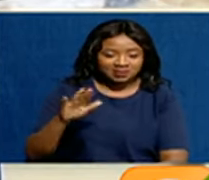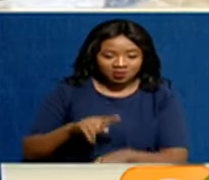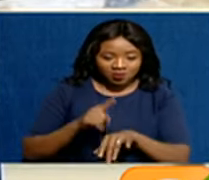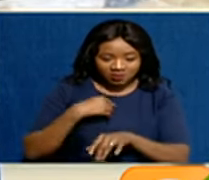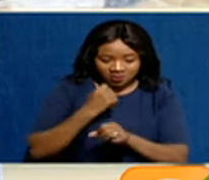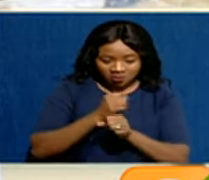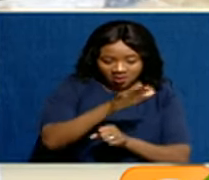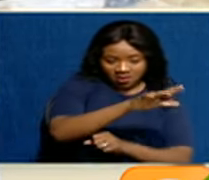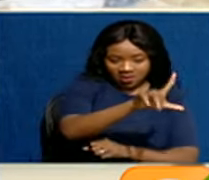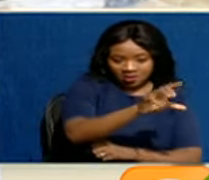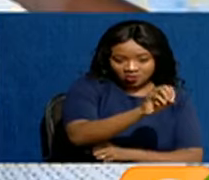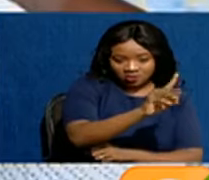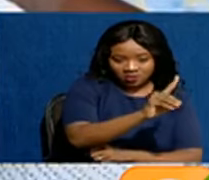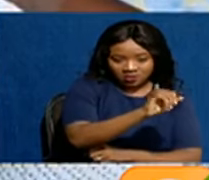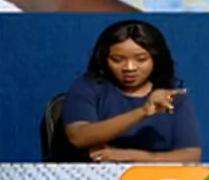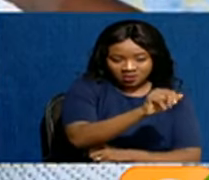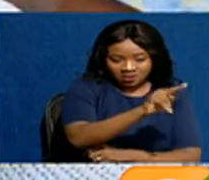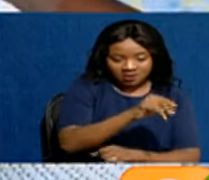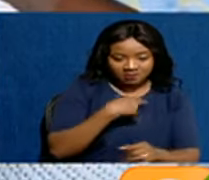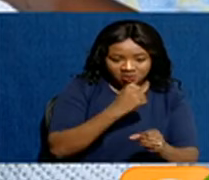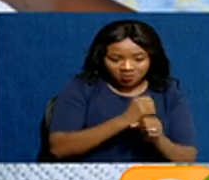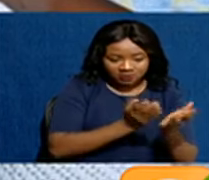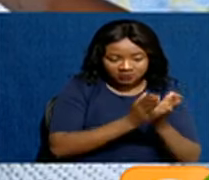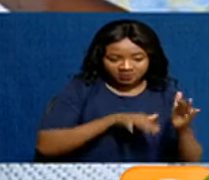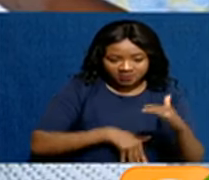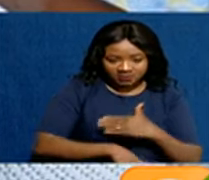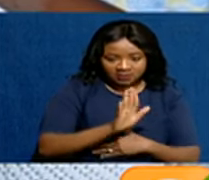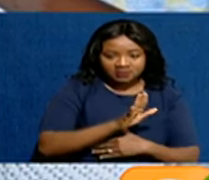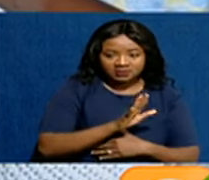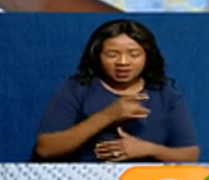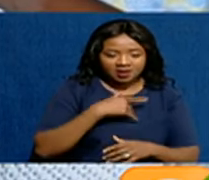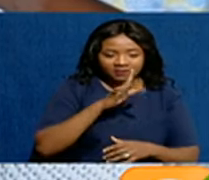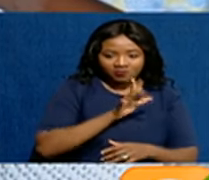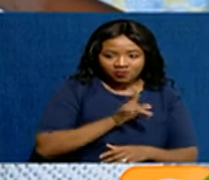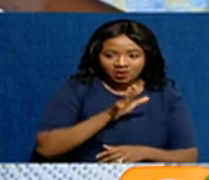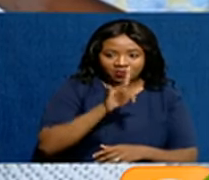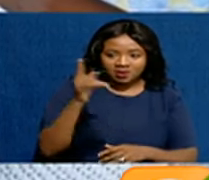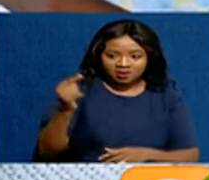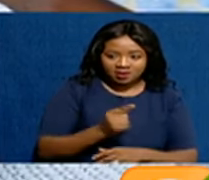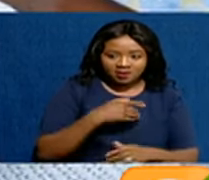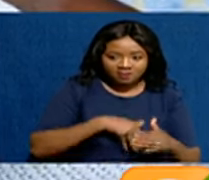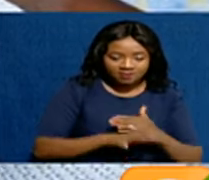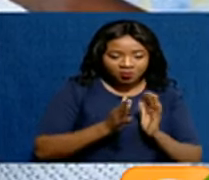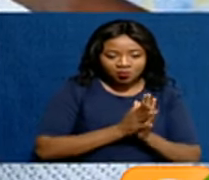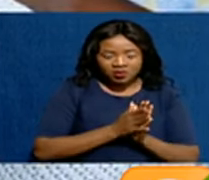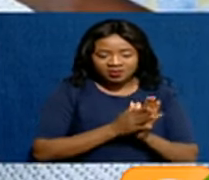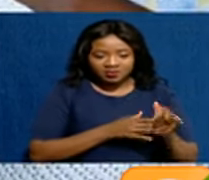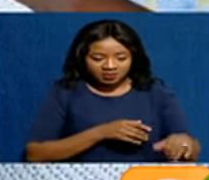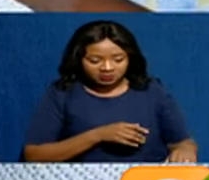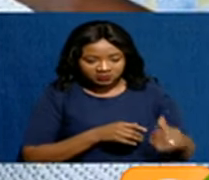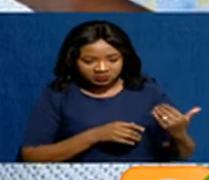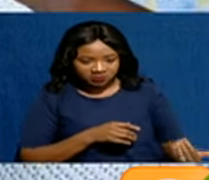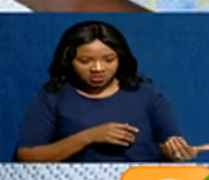Londiani nilikuwa maternity unit. Kulikuwa na mama alikuwa anakuja kudeliver, alikuja na mtoto na mzee yake.